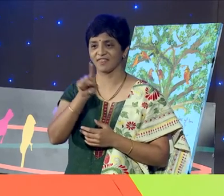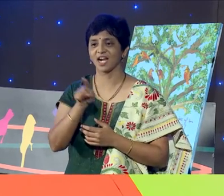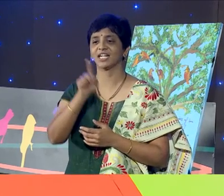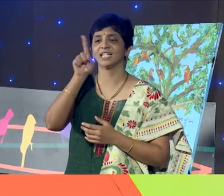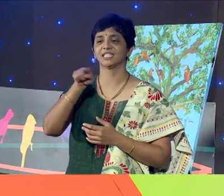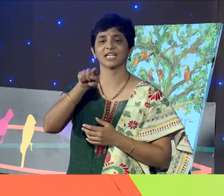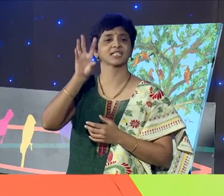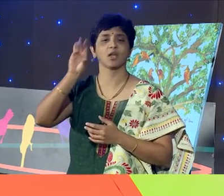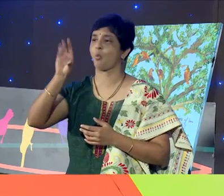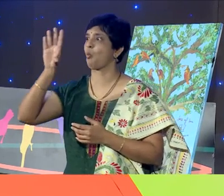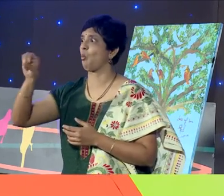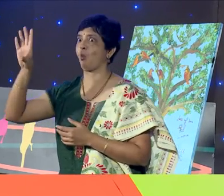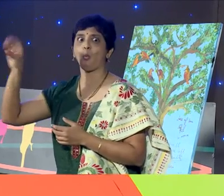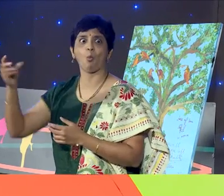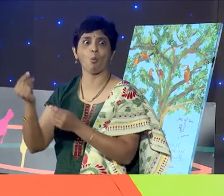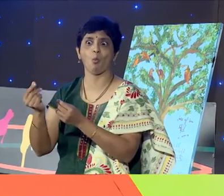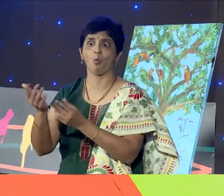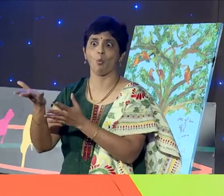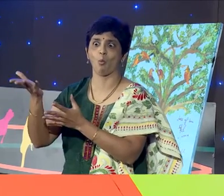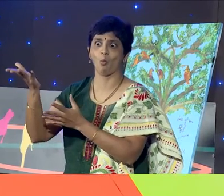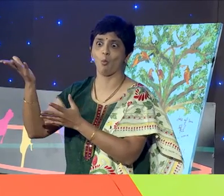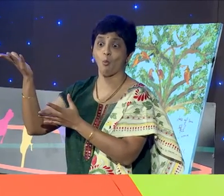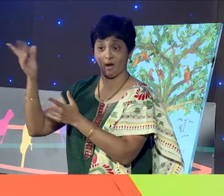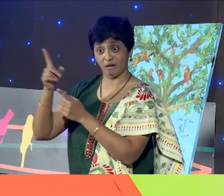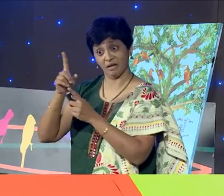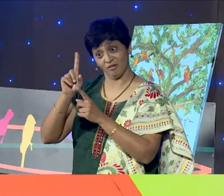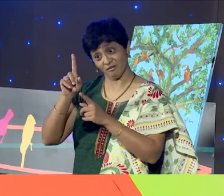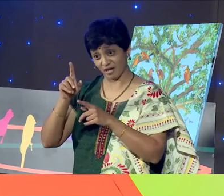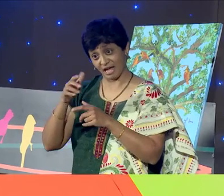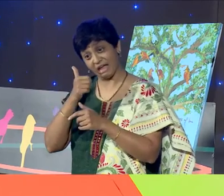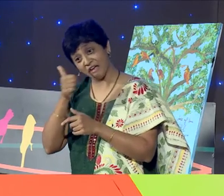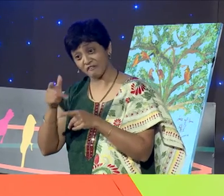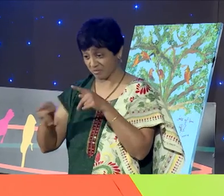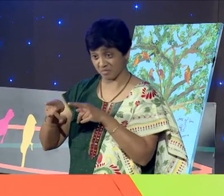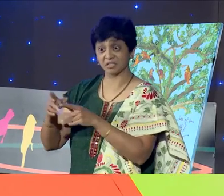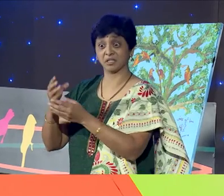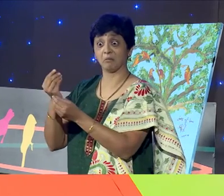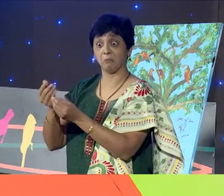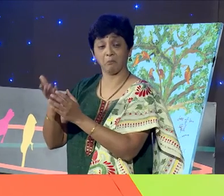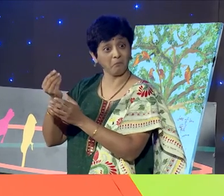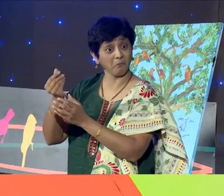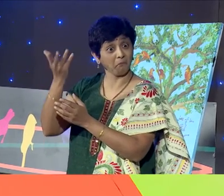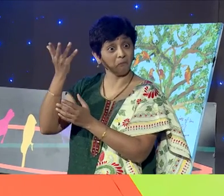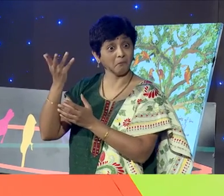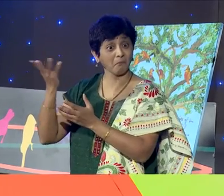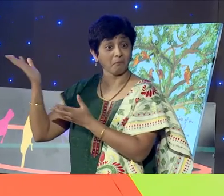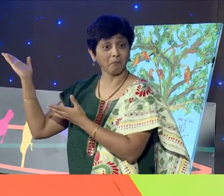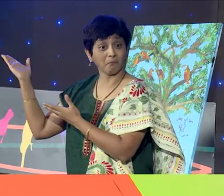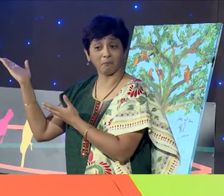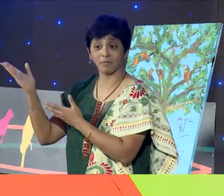घर संभालने लग गए। और हमने एक और कसम खा रखी है कि जिंदगी में कुछ भी हो गया, किसी भी प्रकार